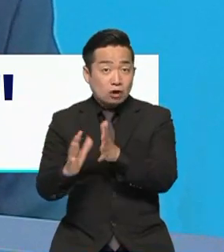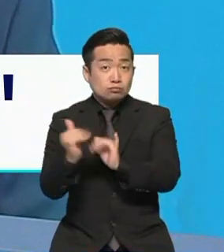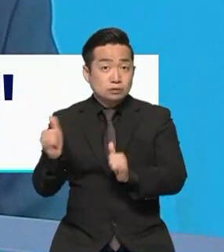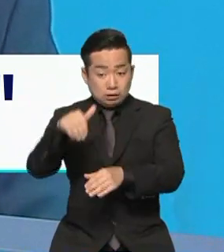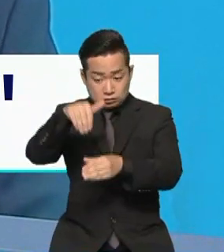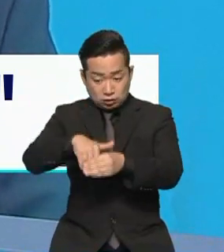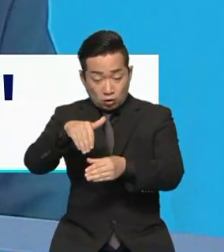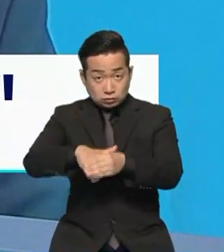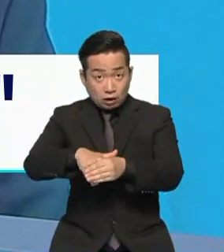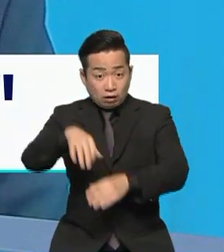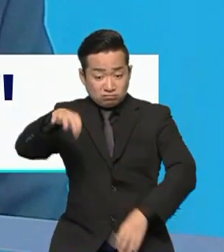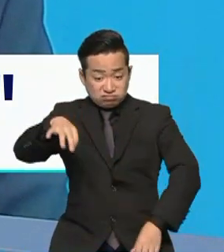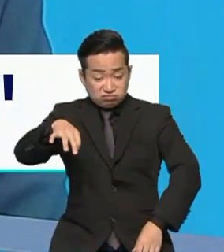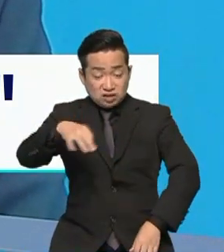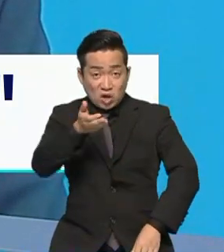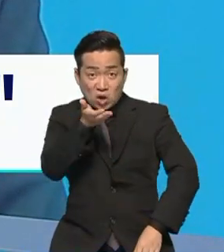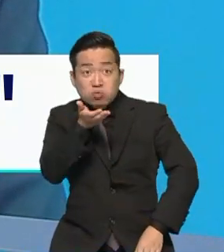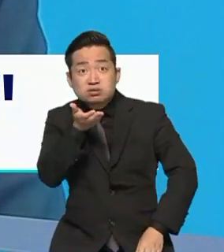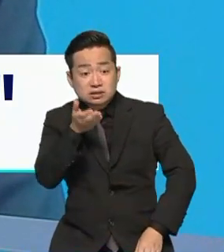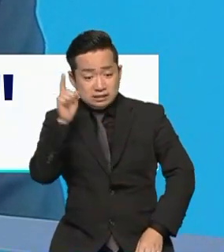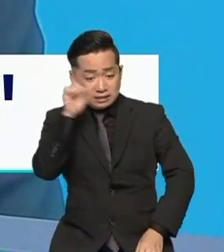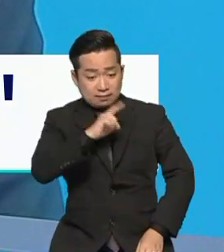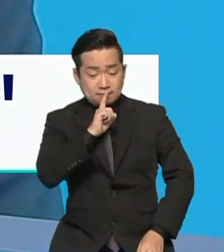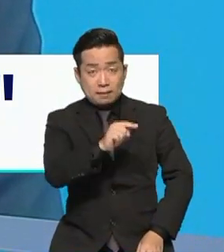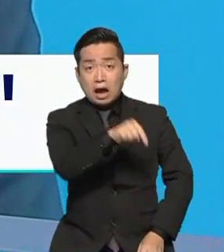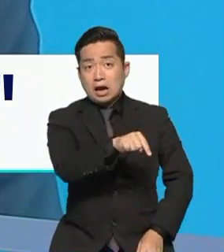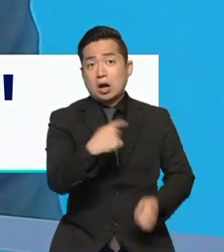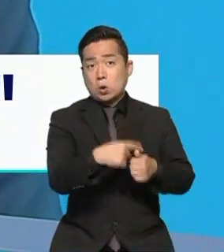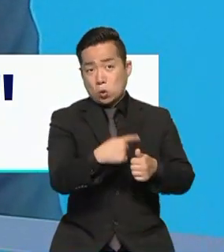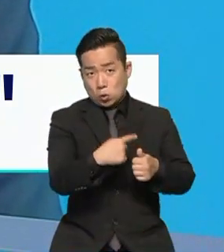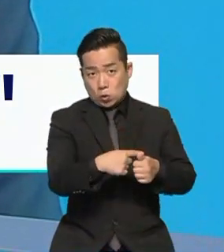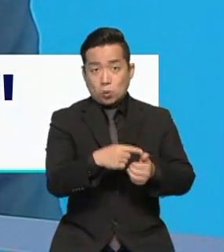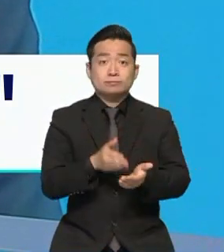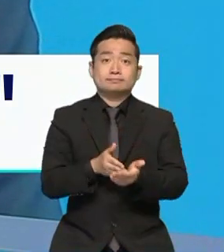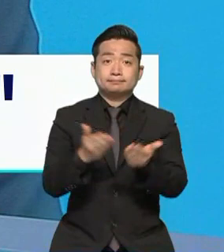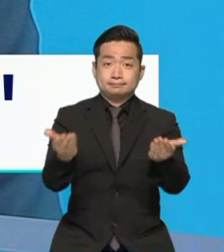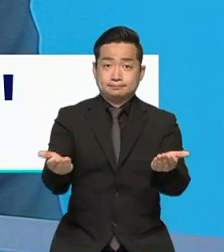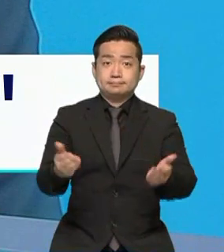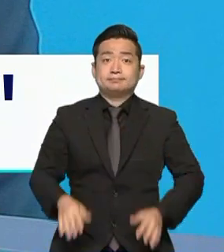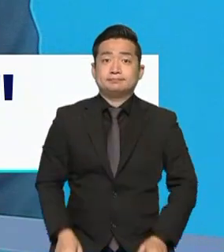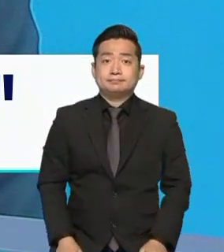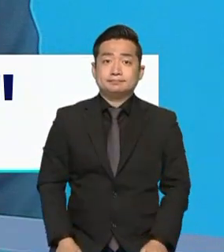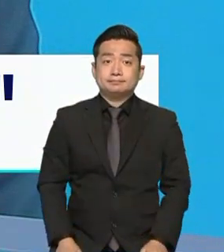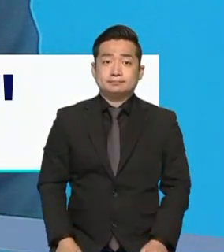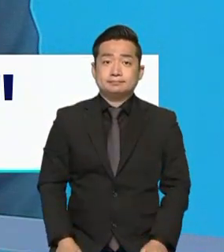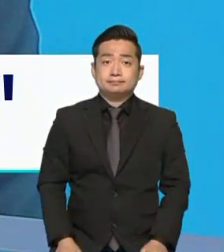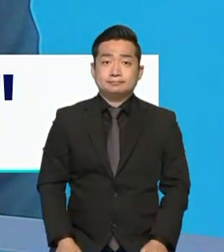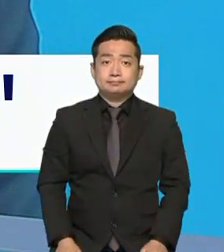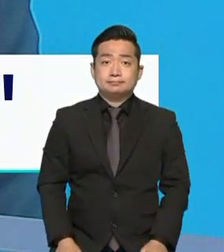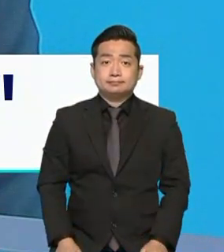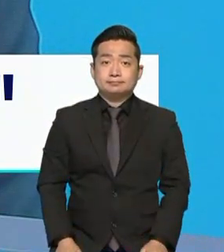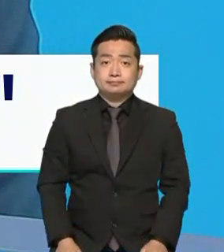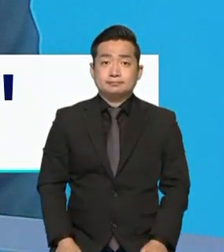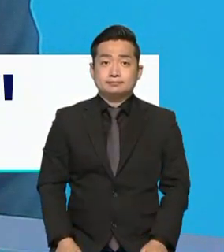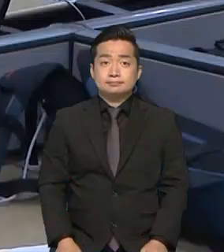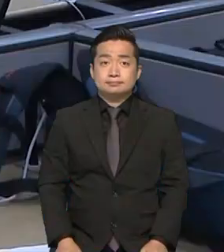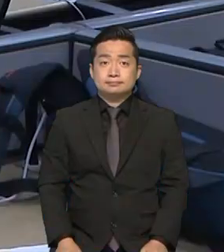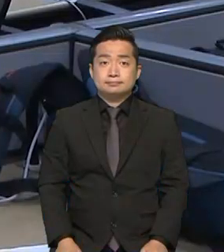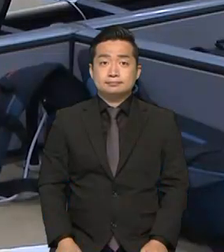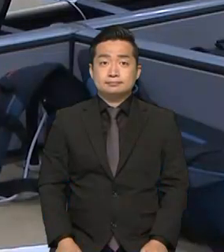국민의 선택을 폄하한 악의적인 발언이라고 맞섰습니다. 이 소식 원종진 기자가 전하겠습니다.